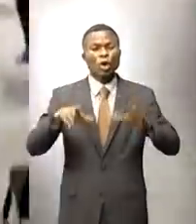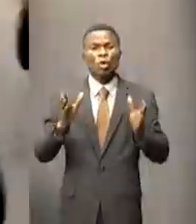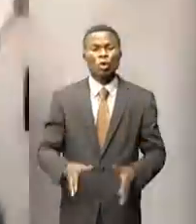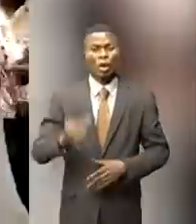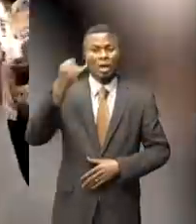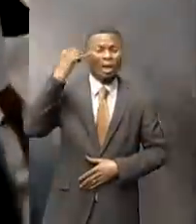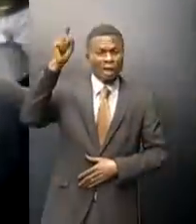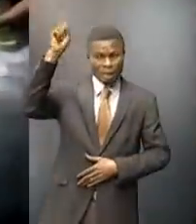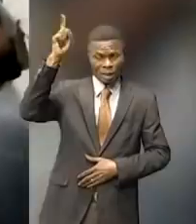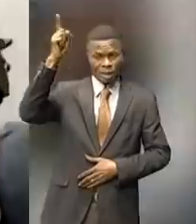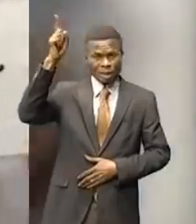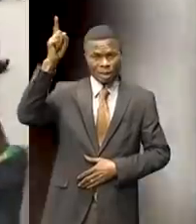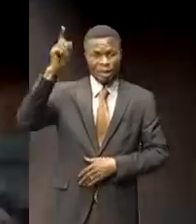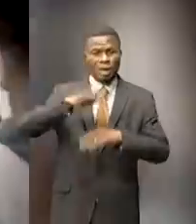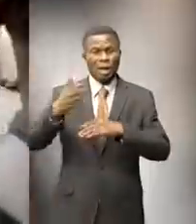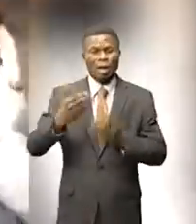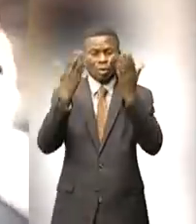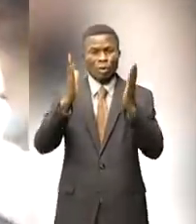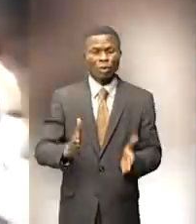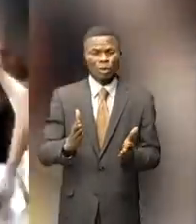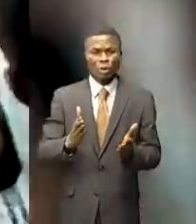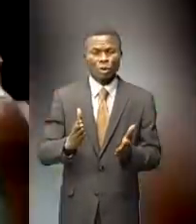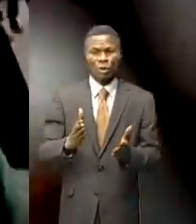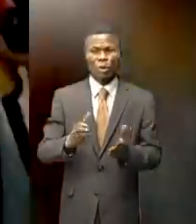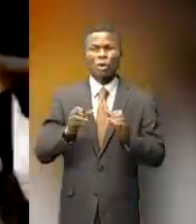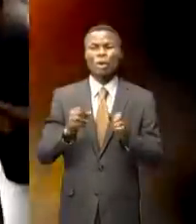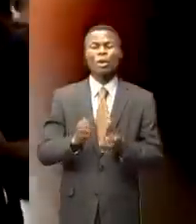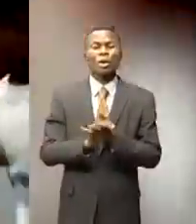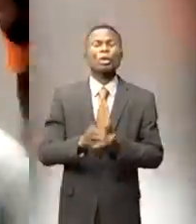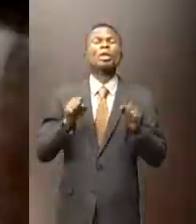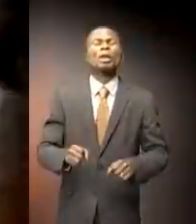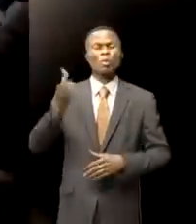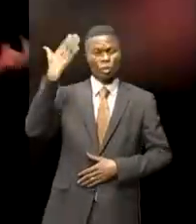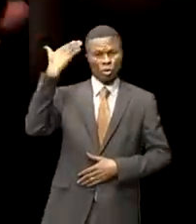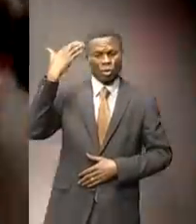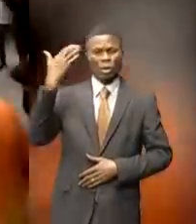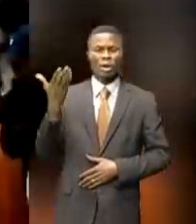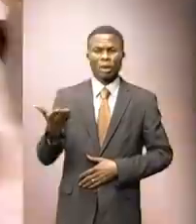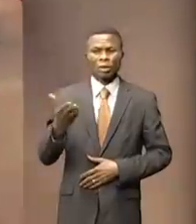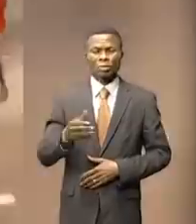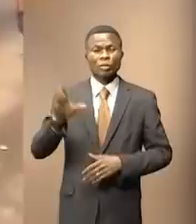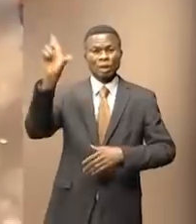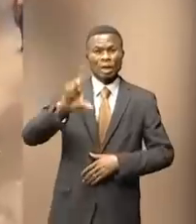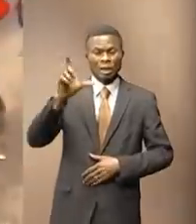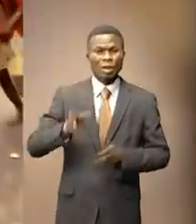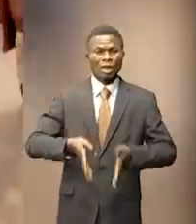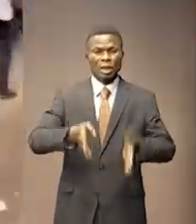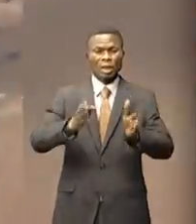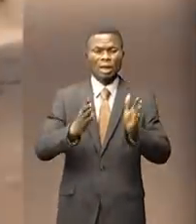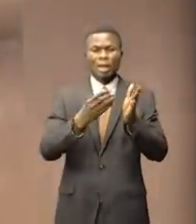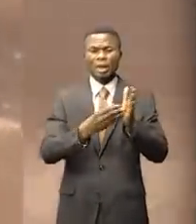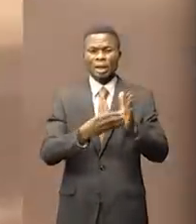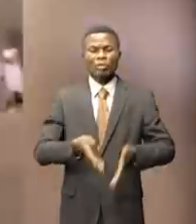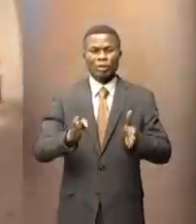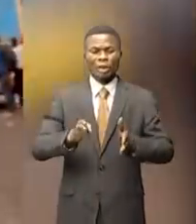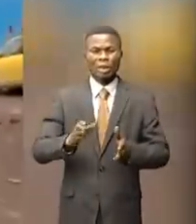congolais en inde après celui de l'étudiant coordonnées qui a jeté l'émoi au sein de la communauté limete 9e rue quartier du flon